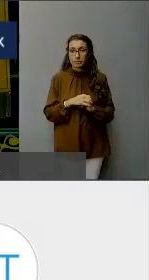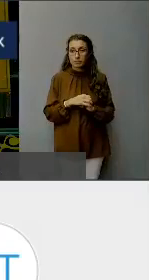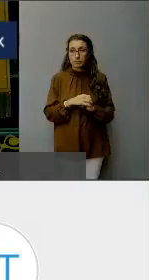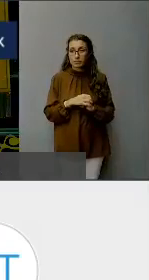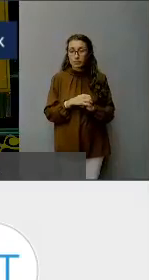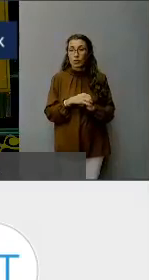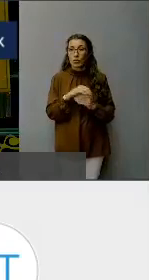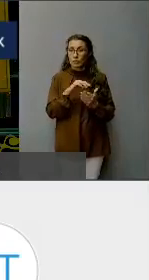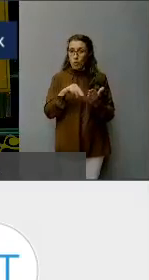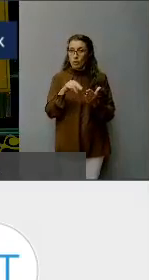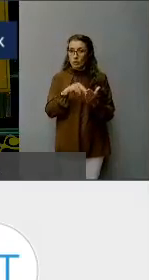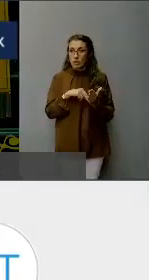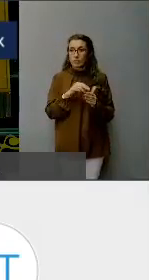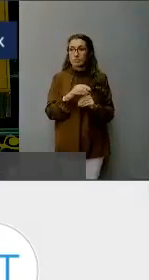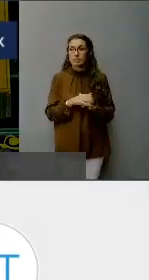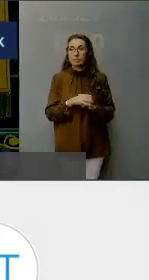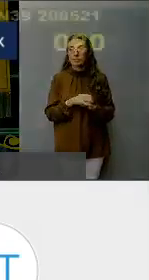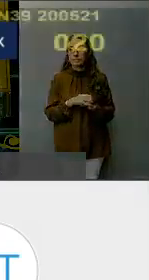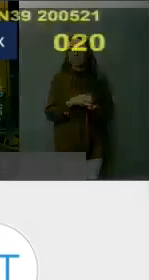vota